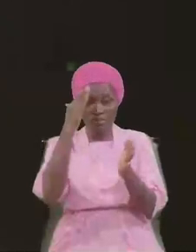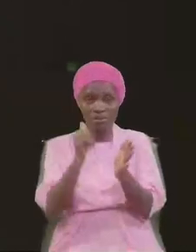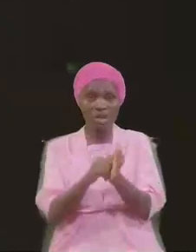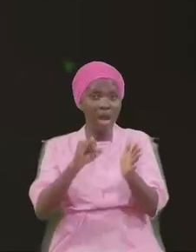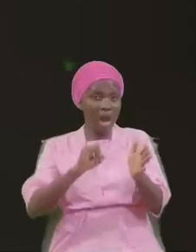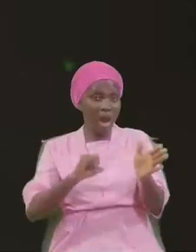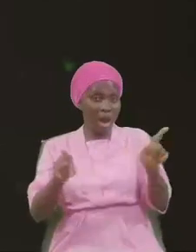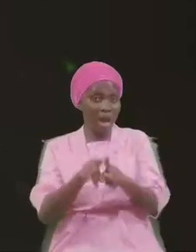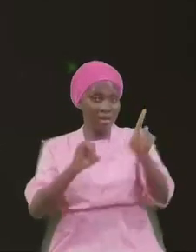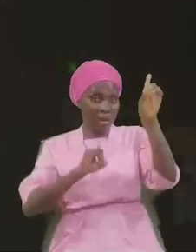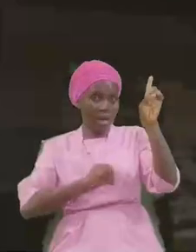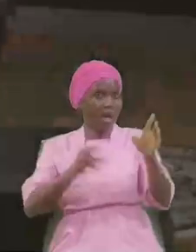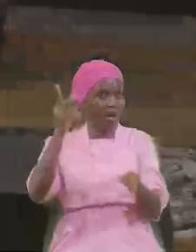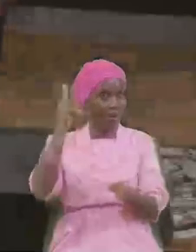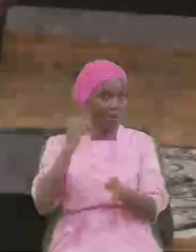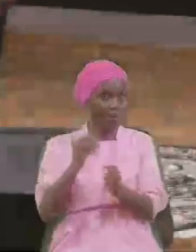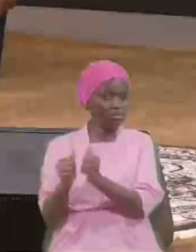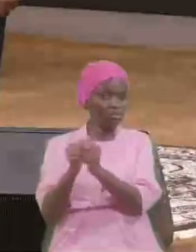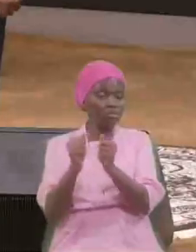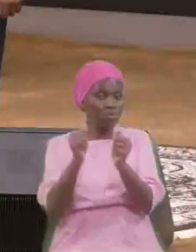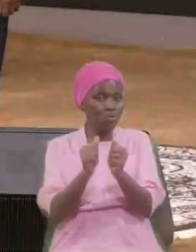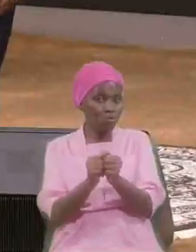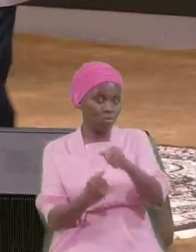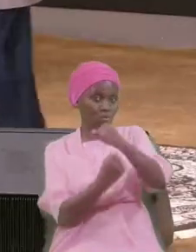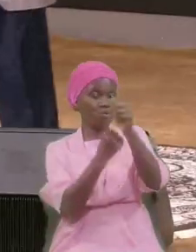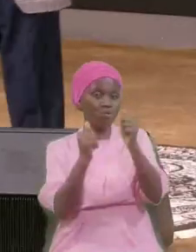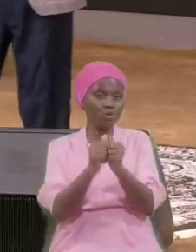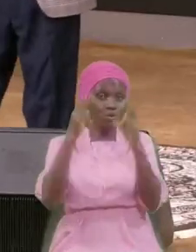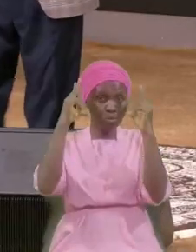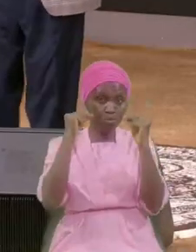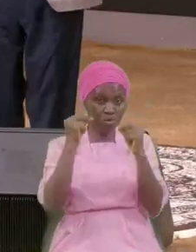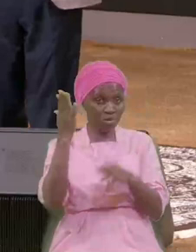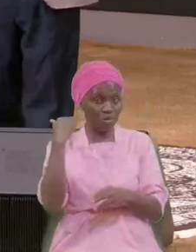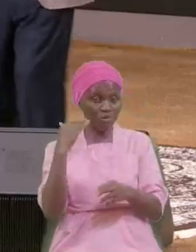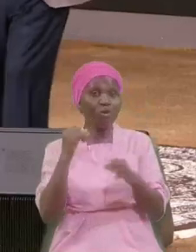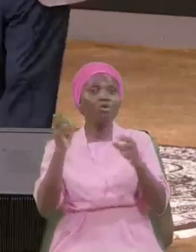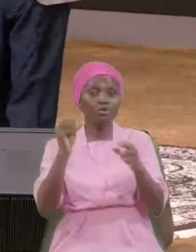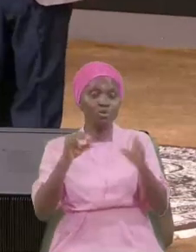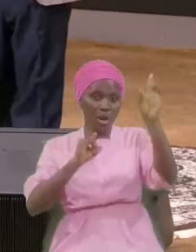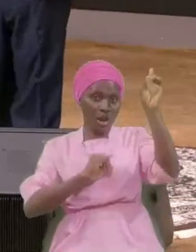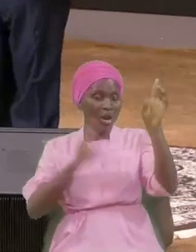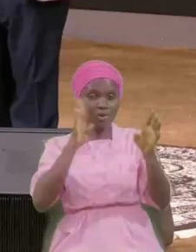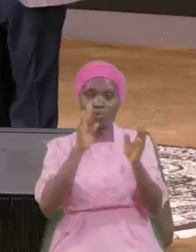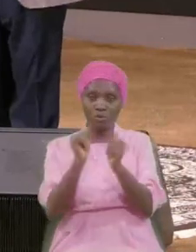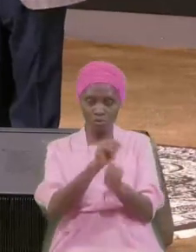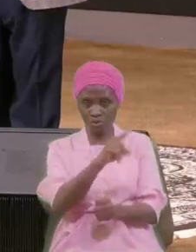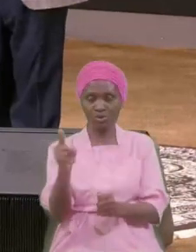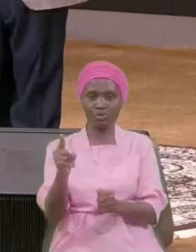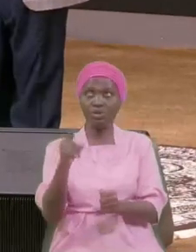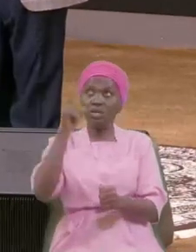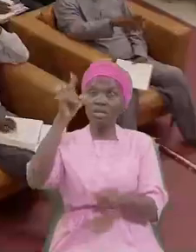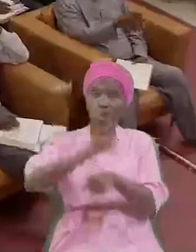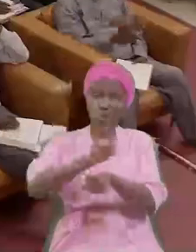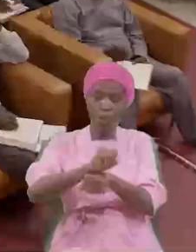Afin qu'il sache que je serai avec toi comme j'ai été avec Moïse. Il a été avec Moïse